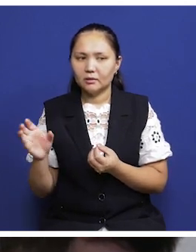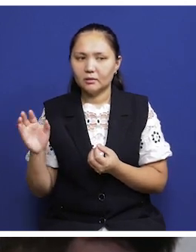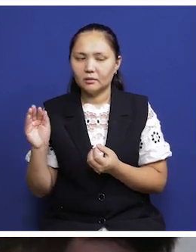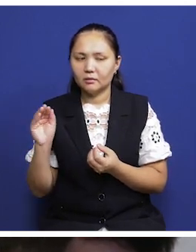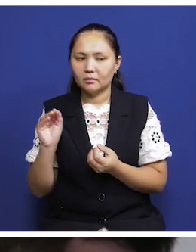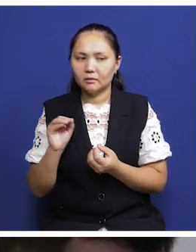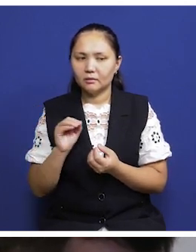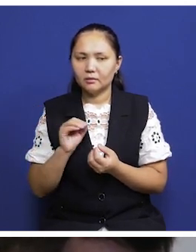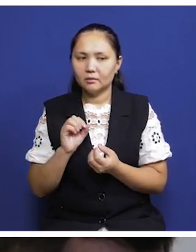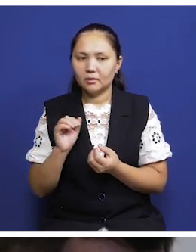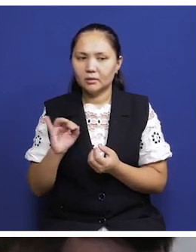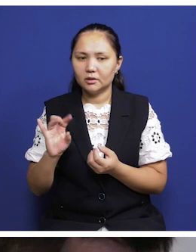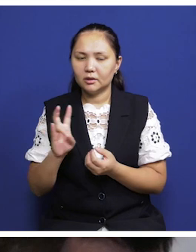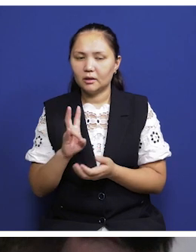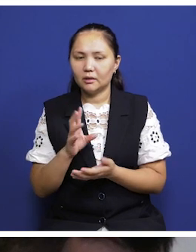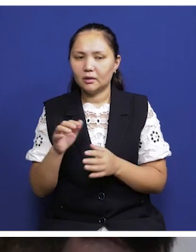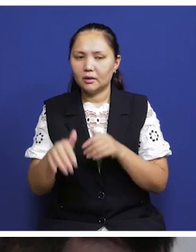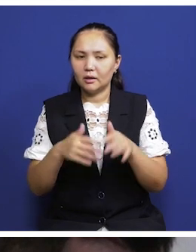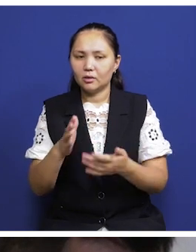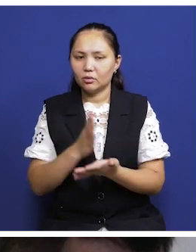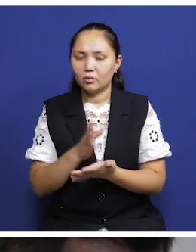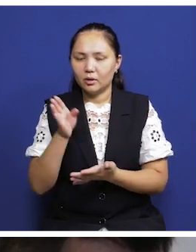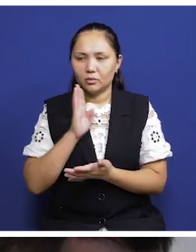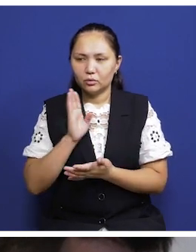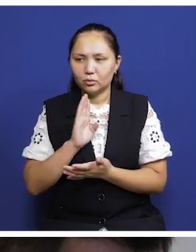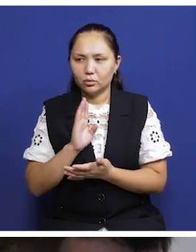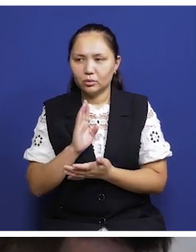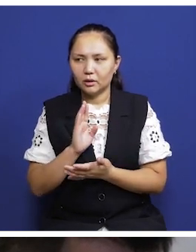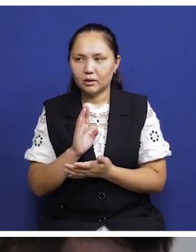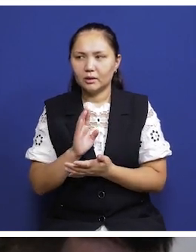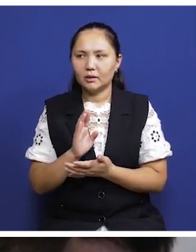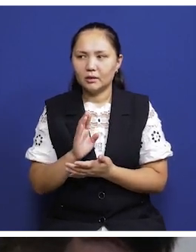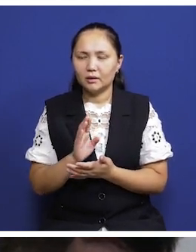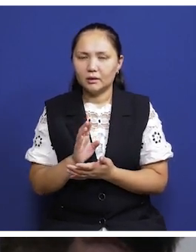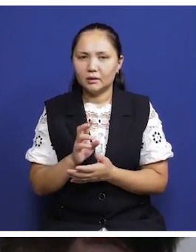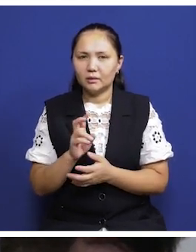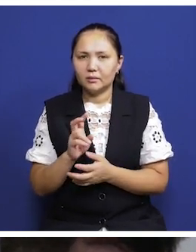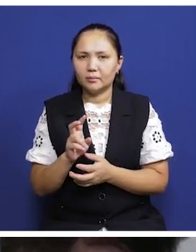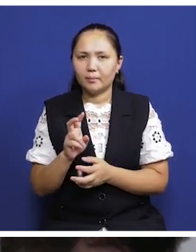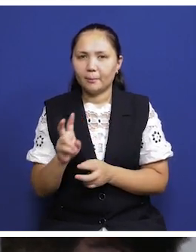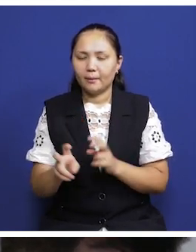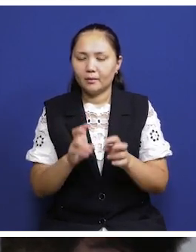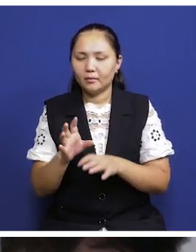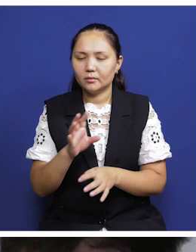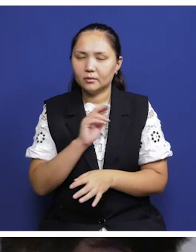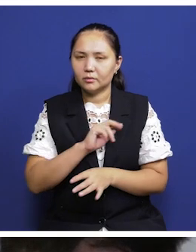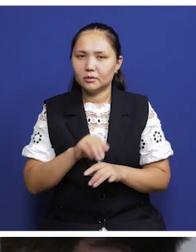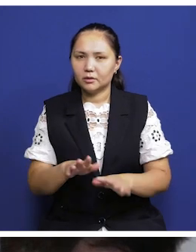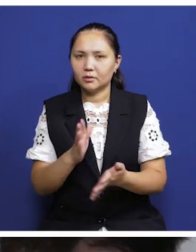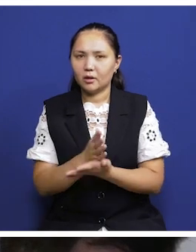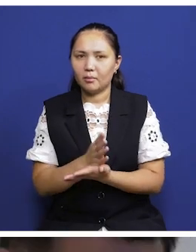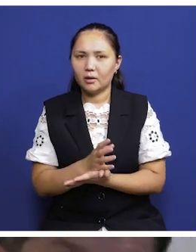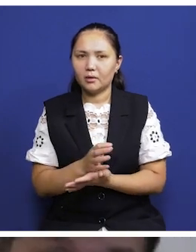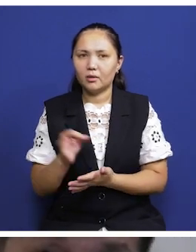мүмкін болмаса басқа да бір су көздері табылып жатса, сол су көздерінен тарту жұмыстары бойынша жұмыстар жүргізілетін болады.